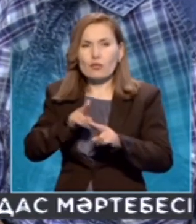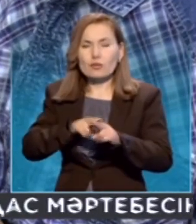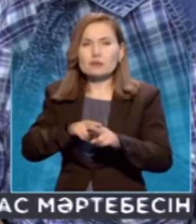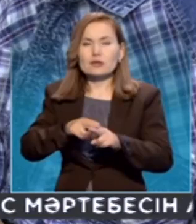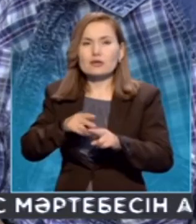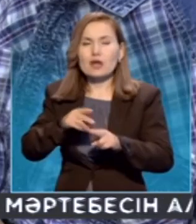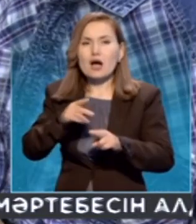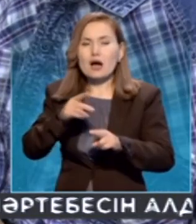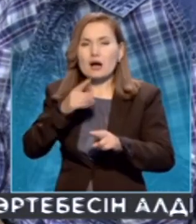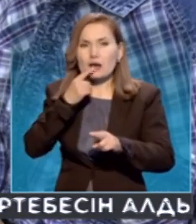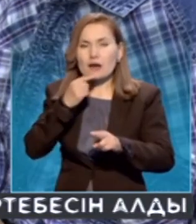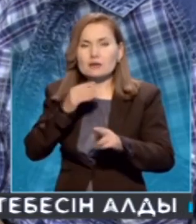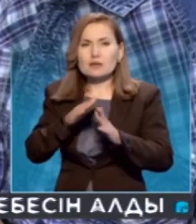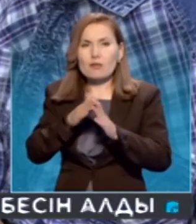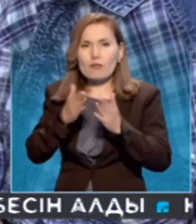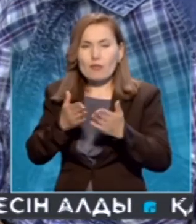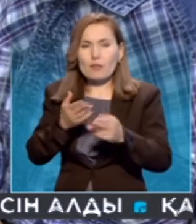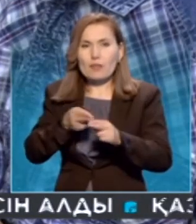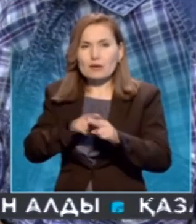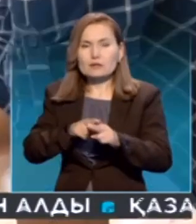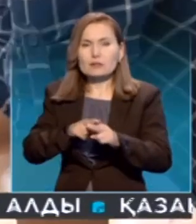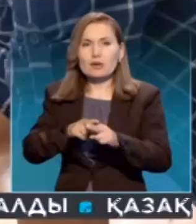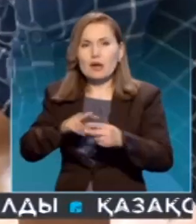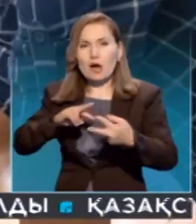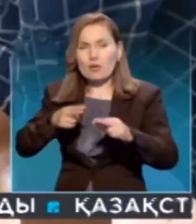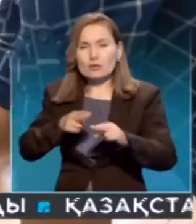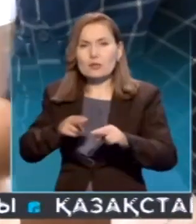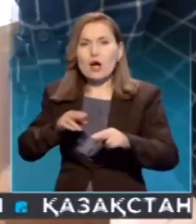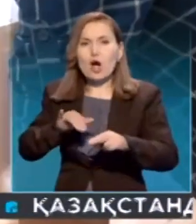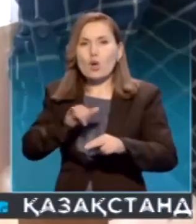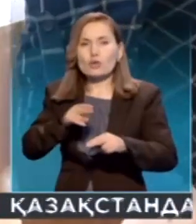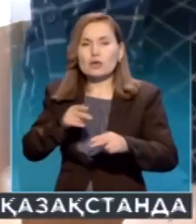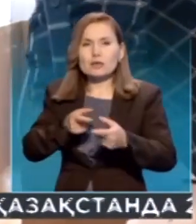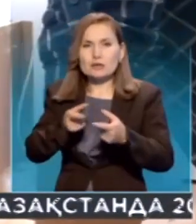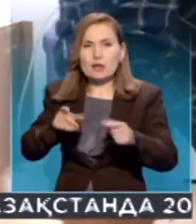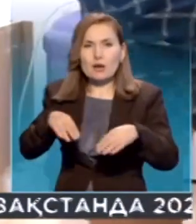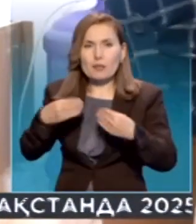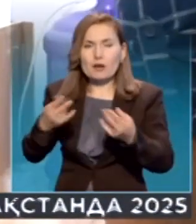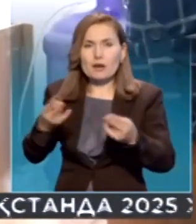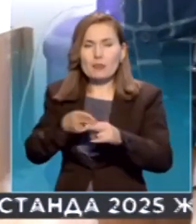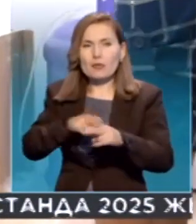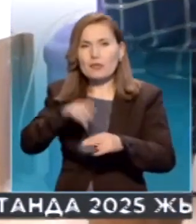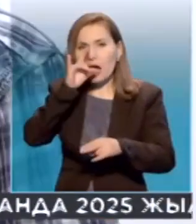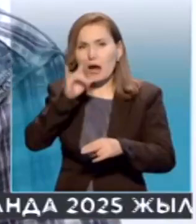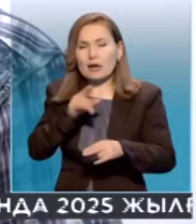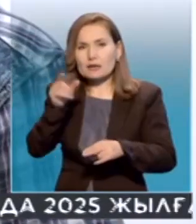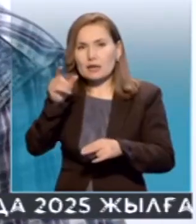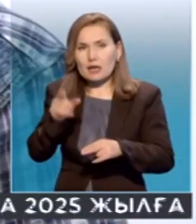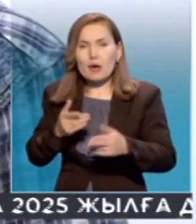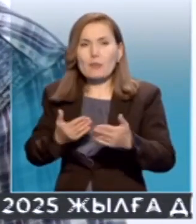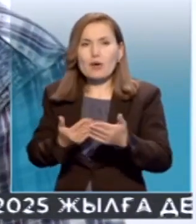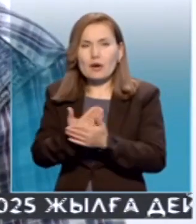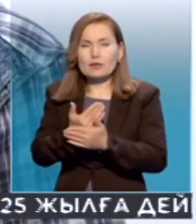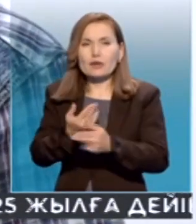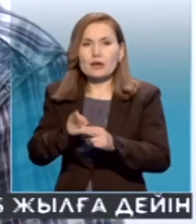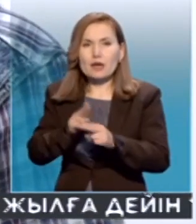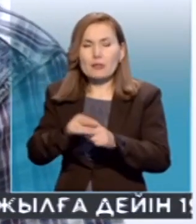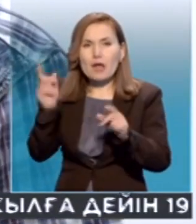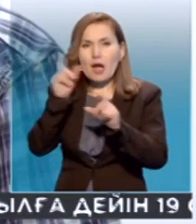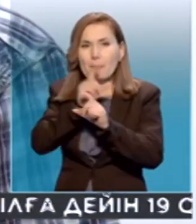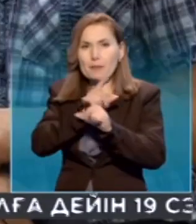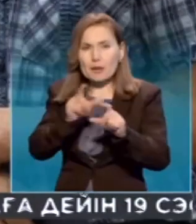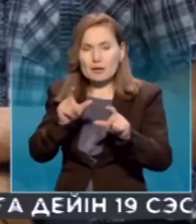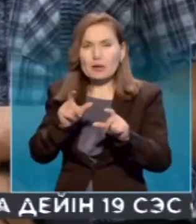красный паспортпен олар сізге беру керек удостоверение. Алтай Атажановтың қолында Қазақстан азамат екенін дәлелдейтін мектеп бітірген